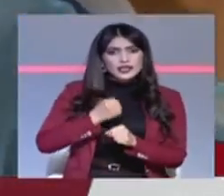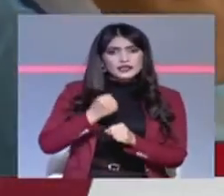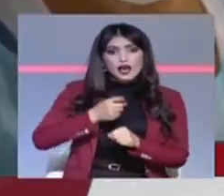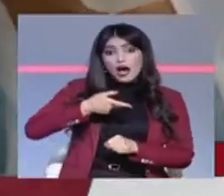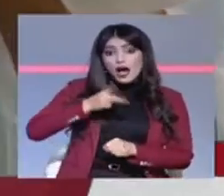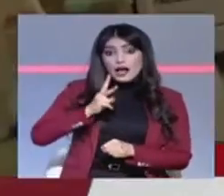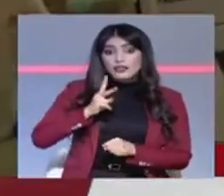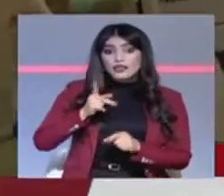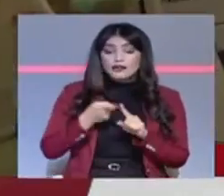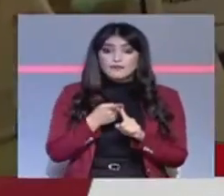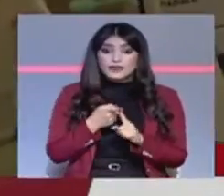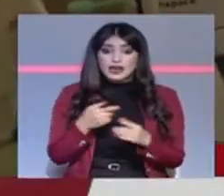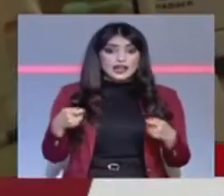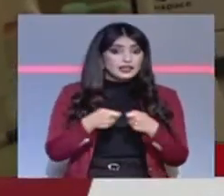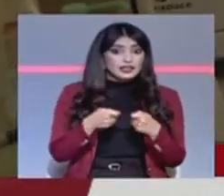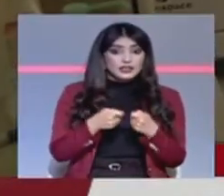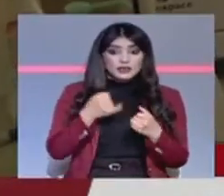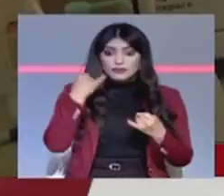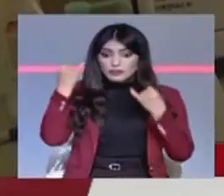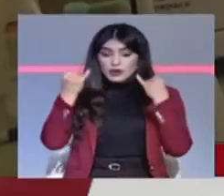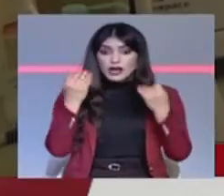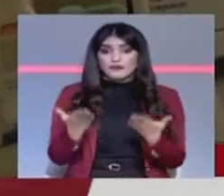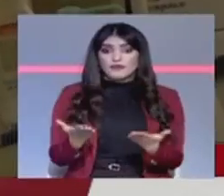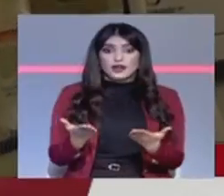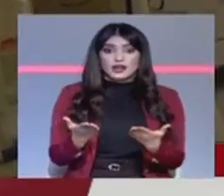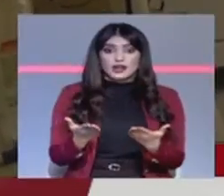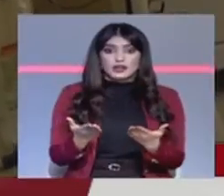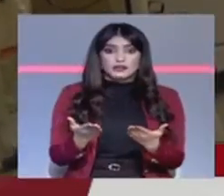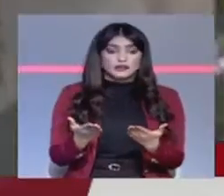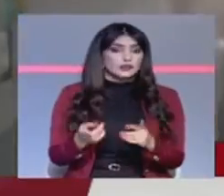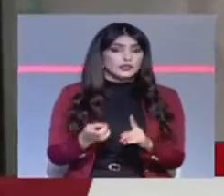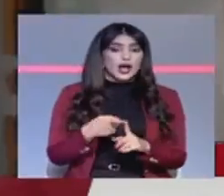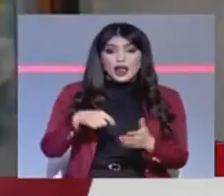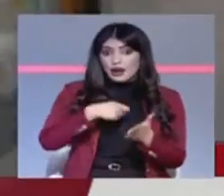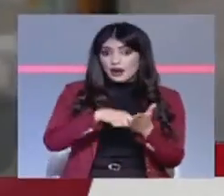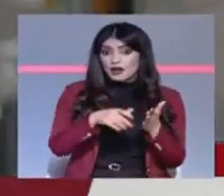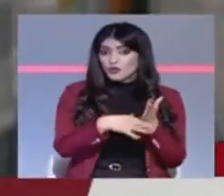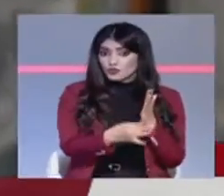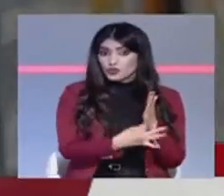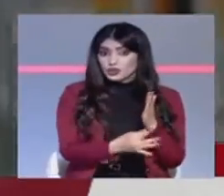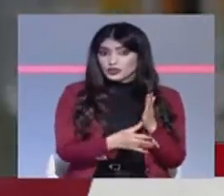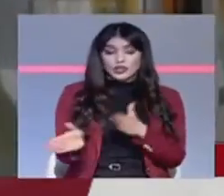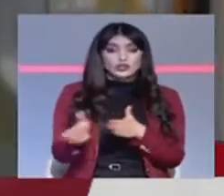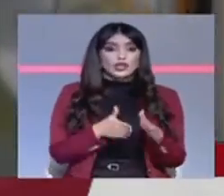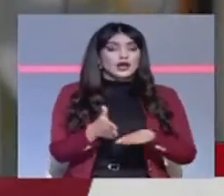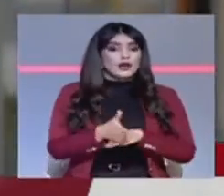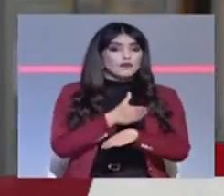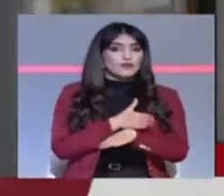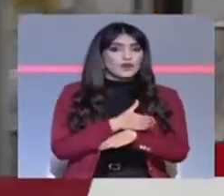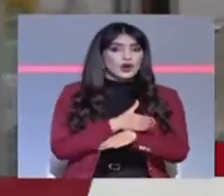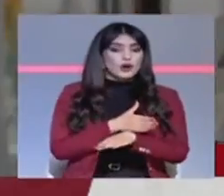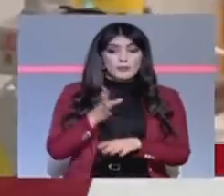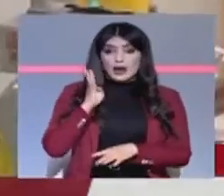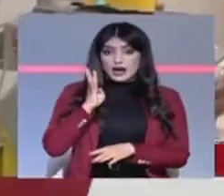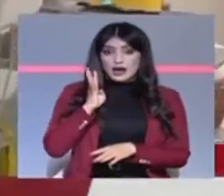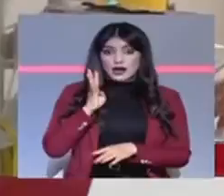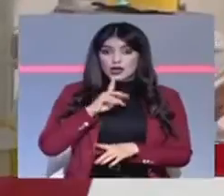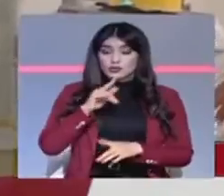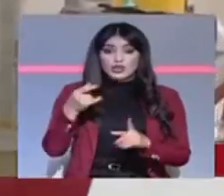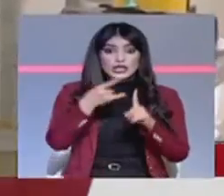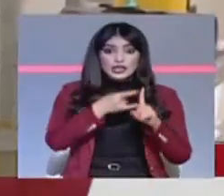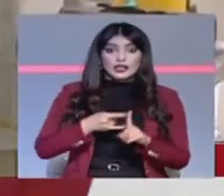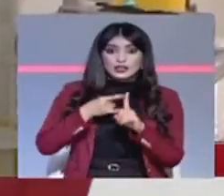الجهد في التعامل مع احتمالات التخلف عن سداد الديون وقبيل انعقاد القمه بساعات طالب